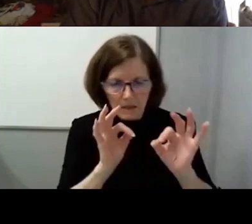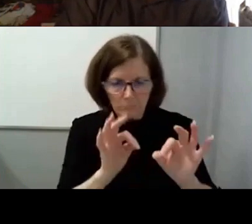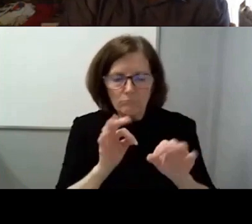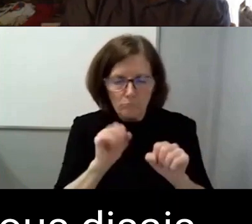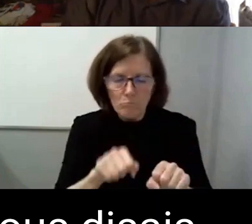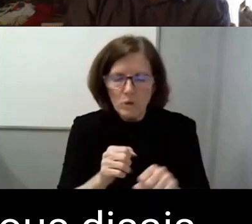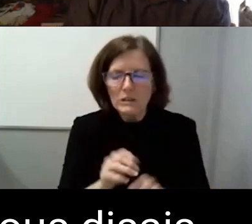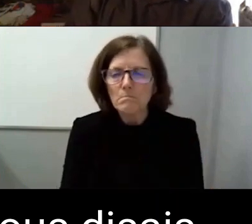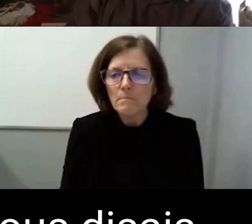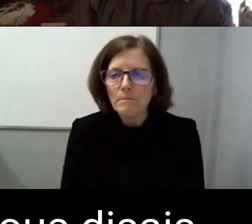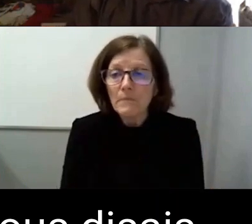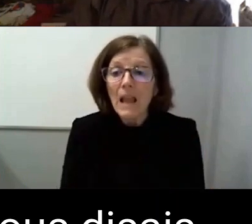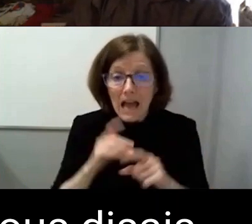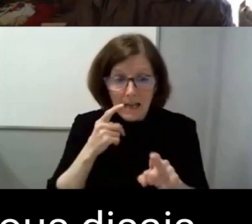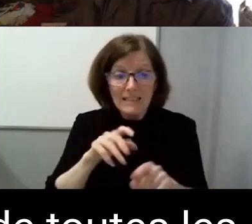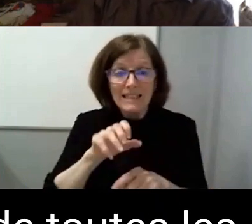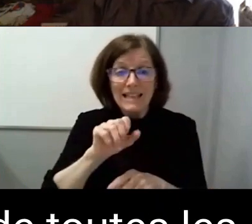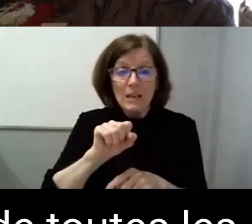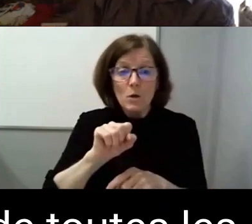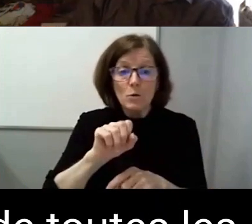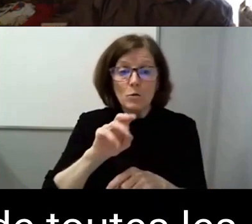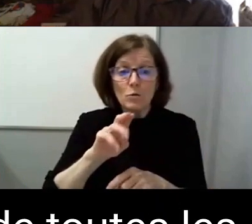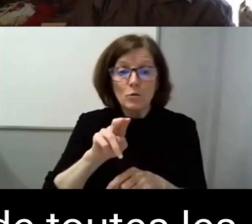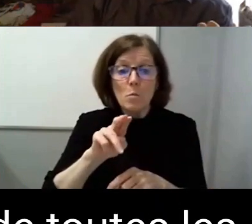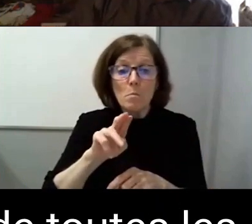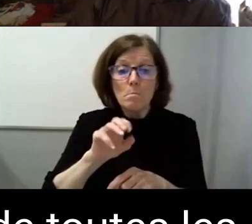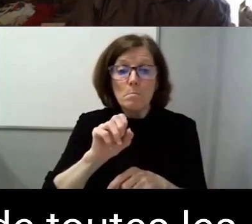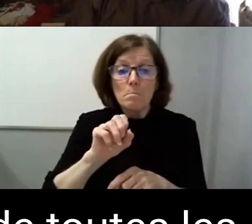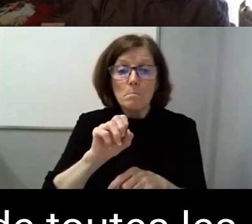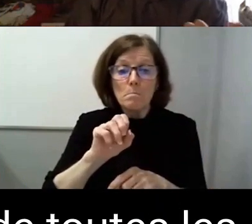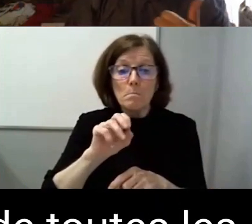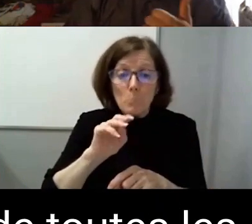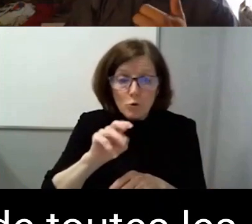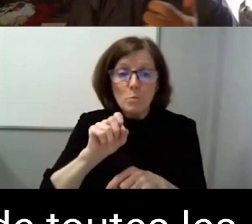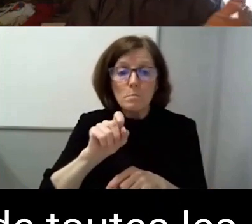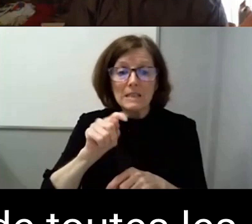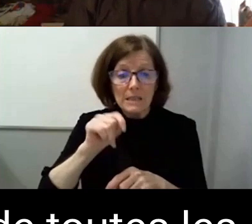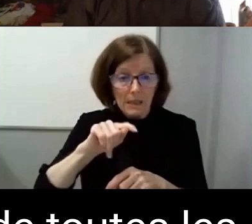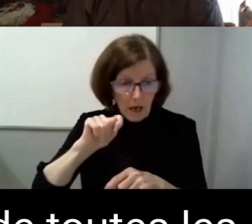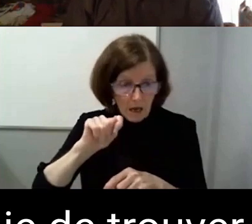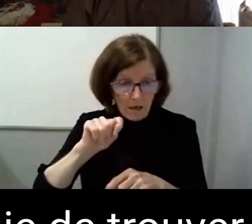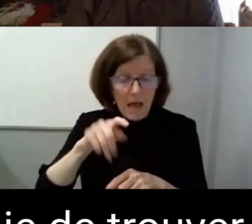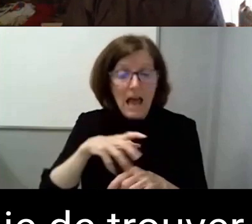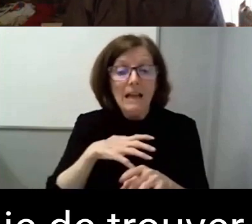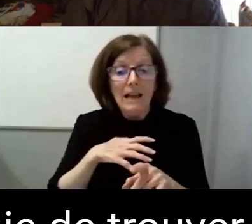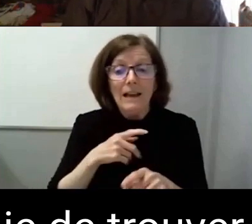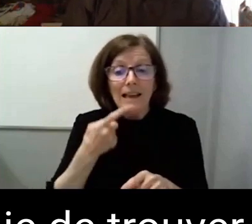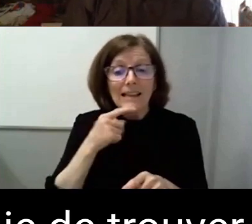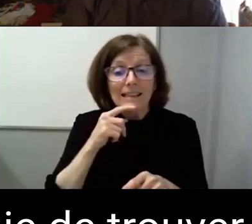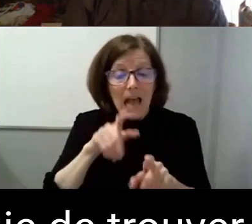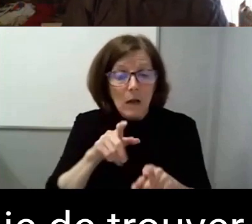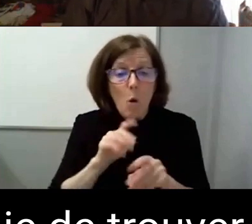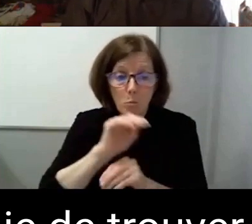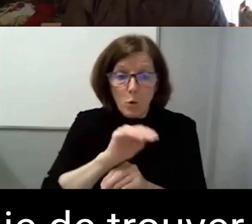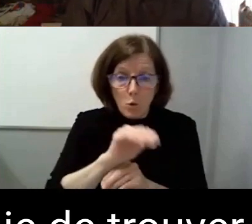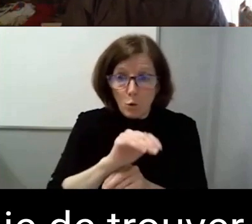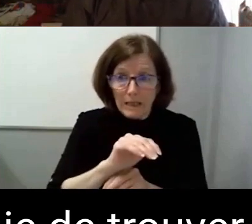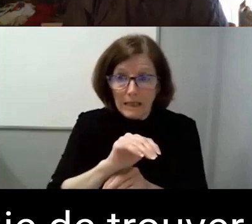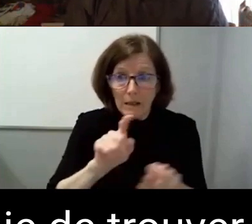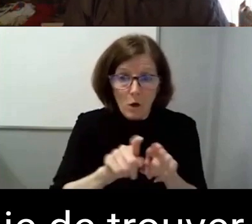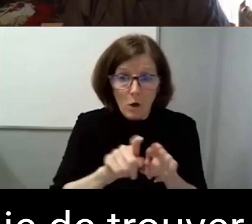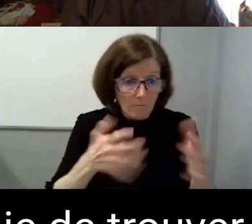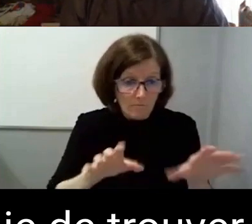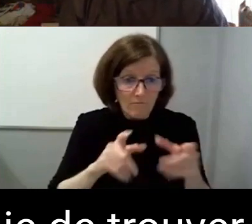Ouais. Fait que ça, c'est le substrat. Puis comme je vous disais, c'est intéressant parce qu'on peut le nourrir de toutes les matières dont je parlais. Et idéalement, on